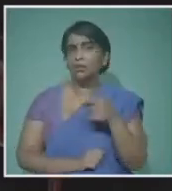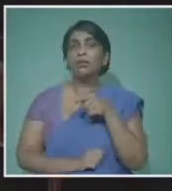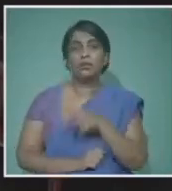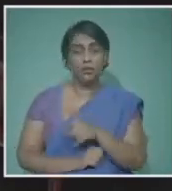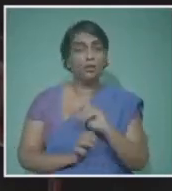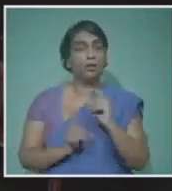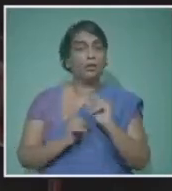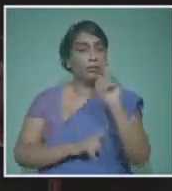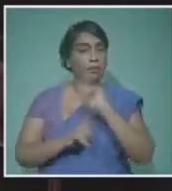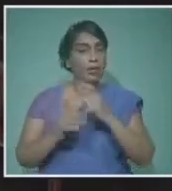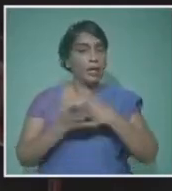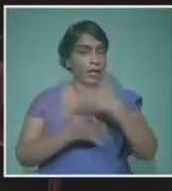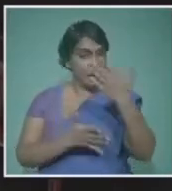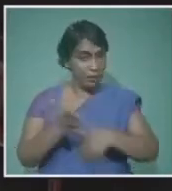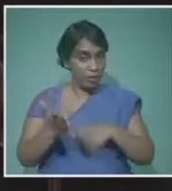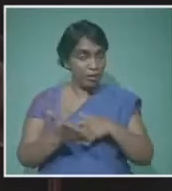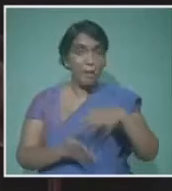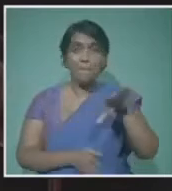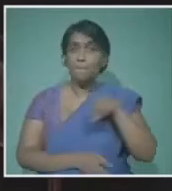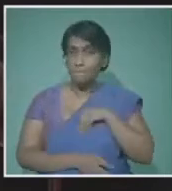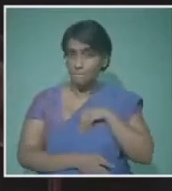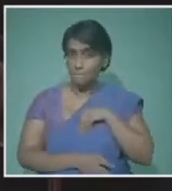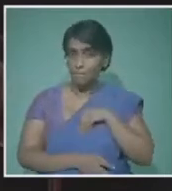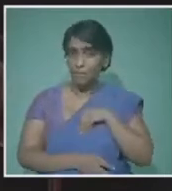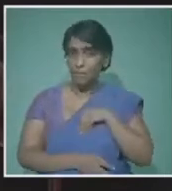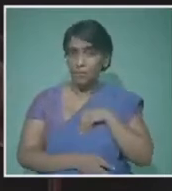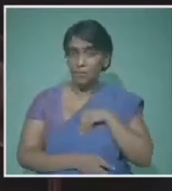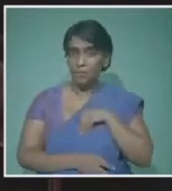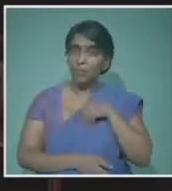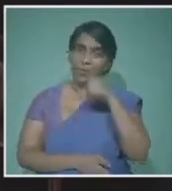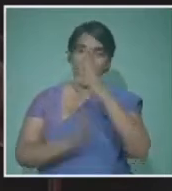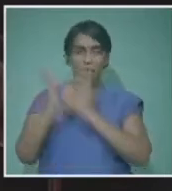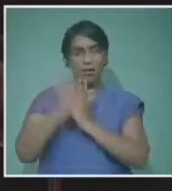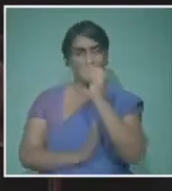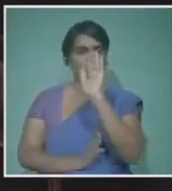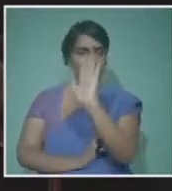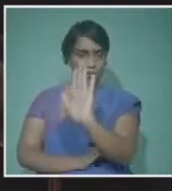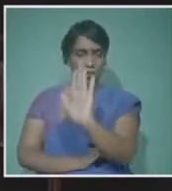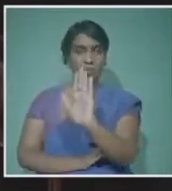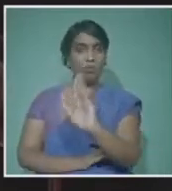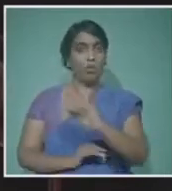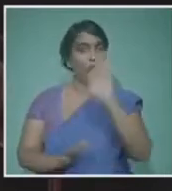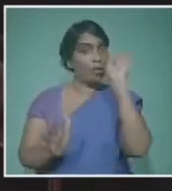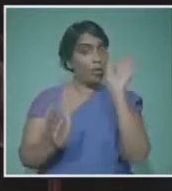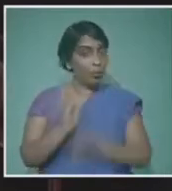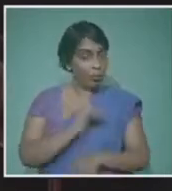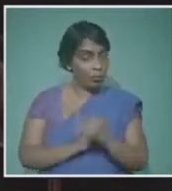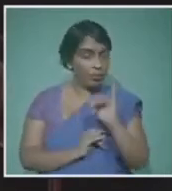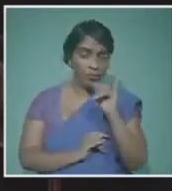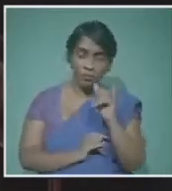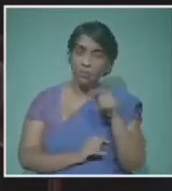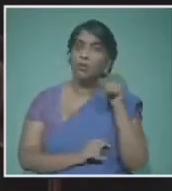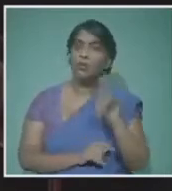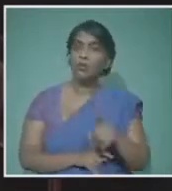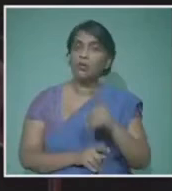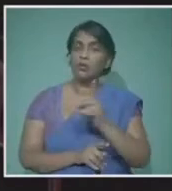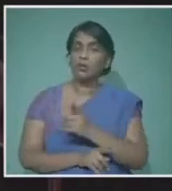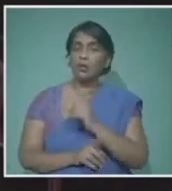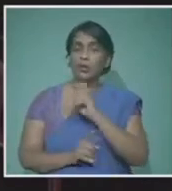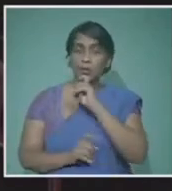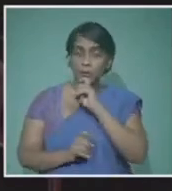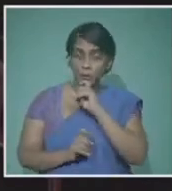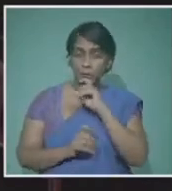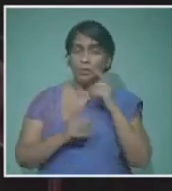සභා වාර්තාව පිළිගන්නවා නම් ඔබතුමාලගේ ඒක අයිතිය. හැබැයි මේක ප්‍රතික්ෂේප කරනවා නම් මෙවැනි වින අධිකරණ